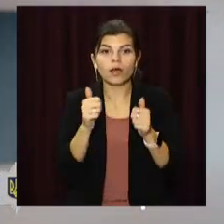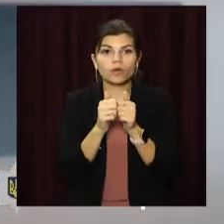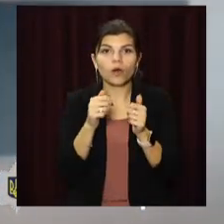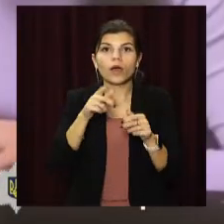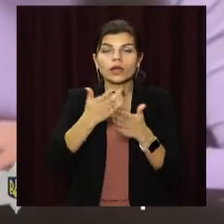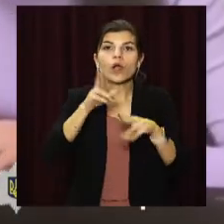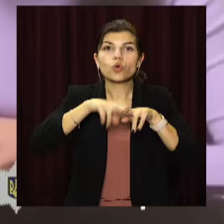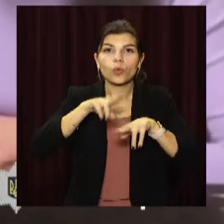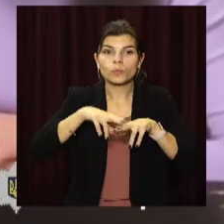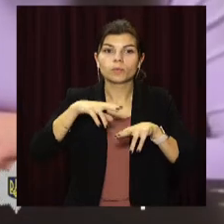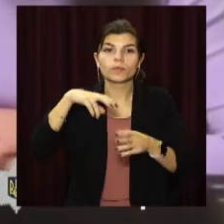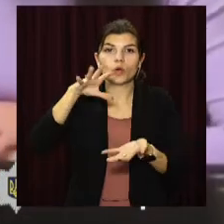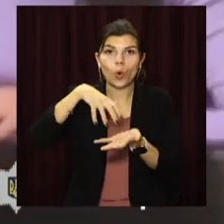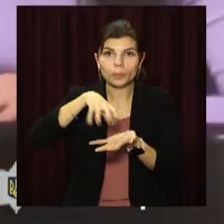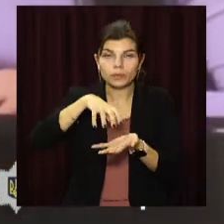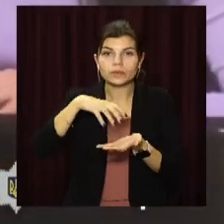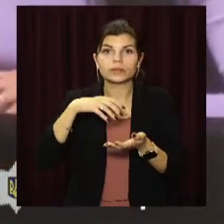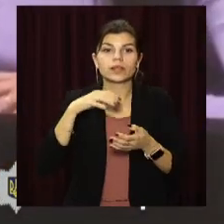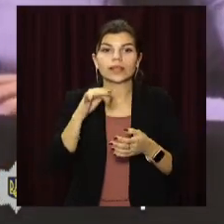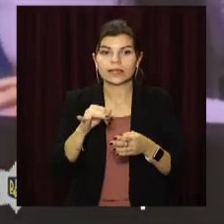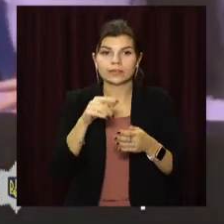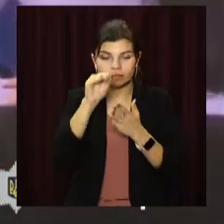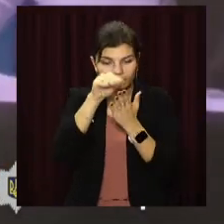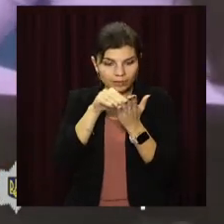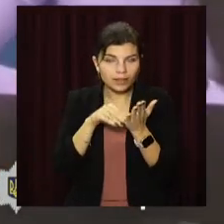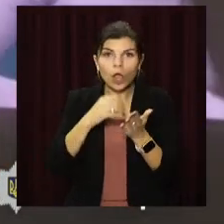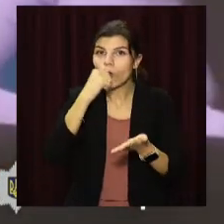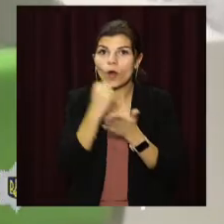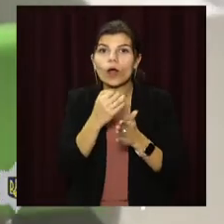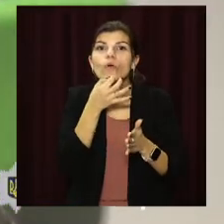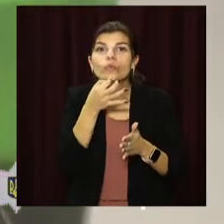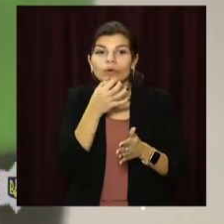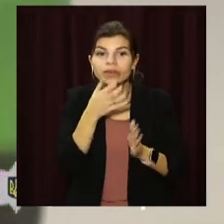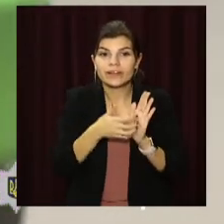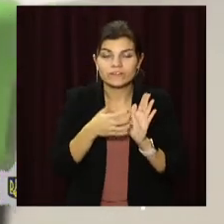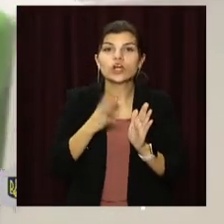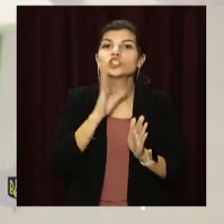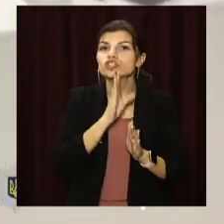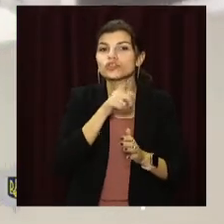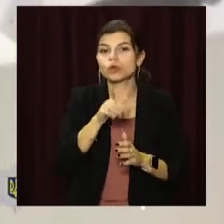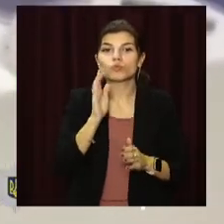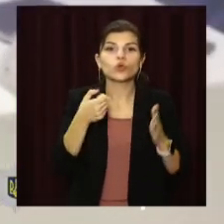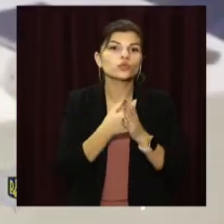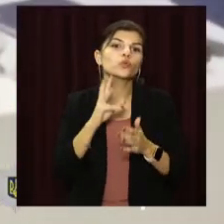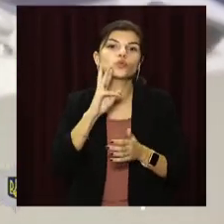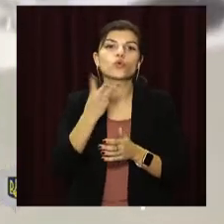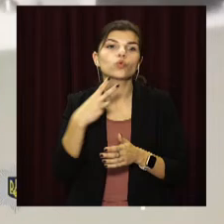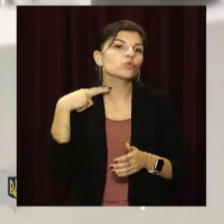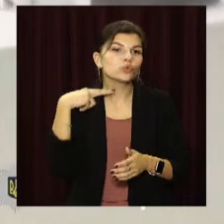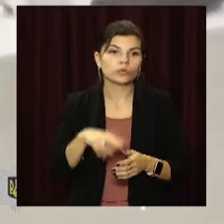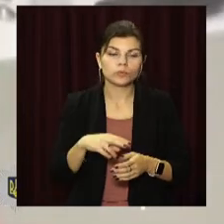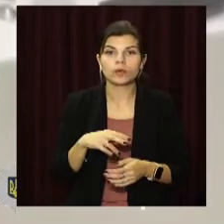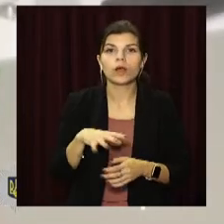копіями паспортів громадян України та незаповнену довідку з печатками. За скоєне жінкам загрожує до 3 років